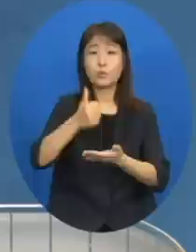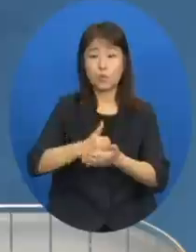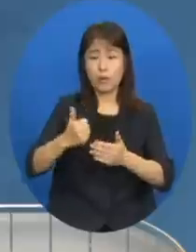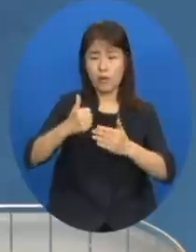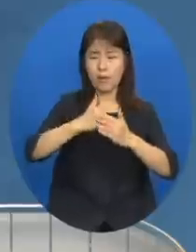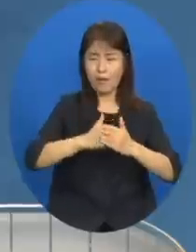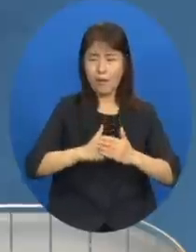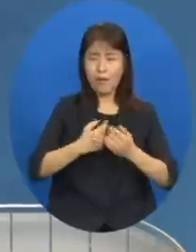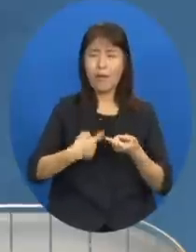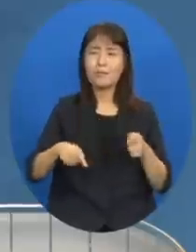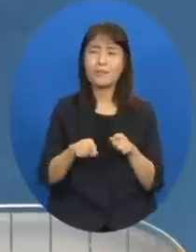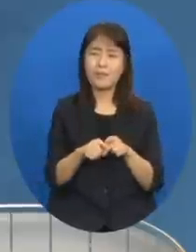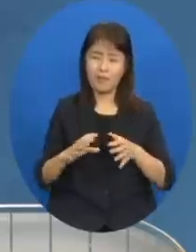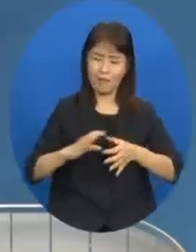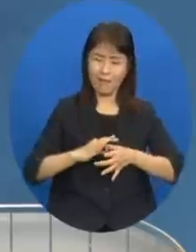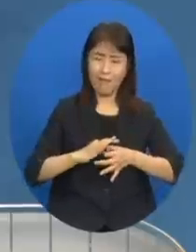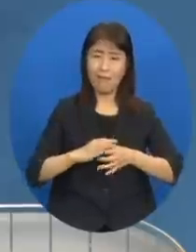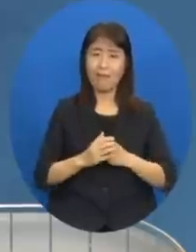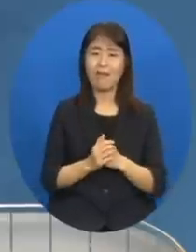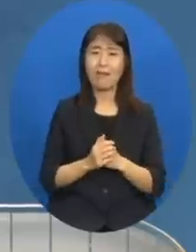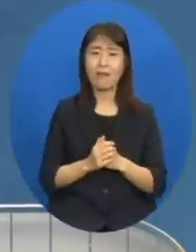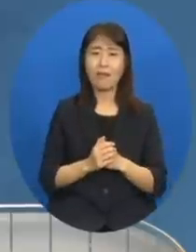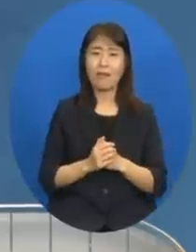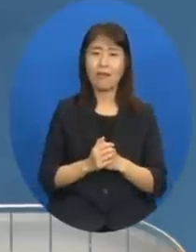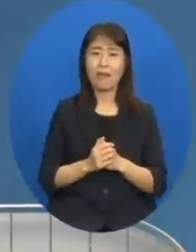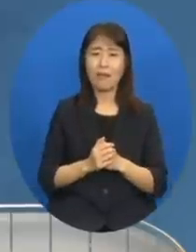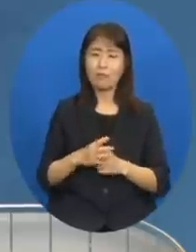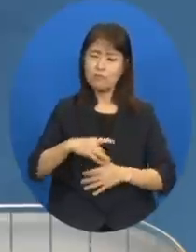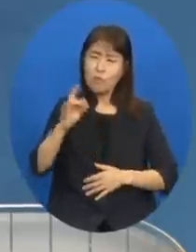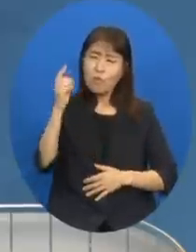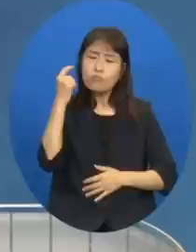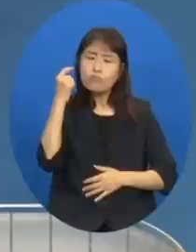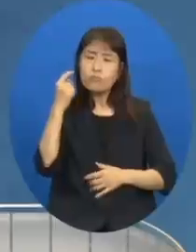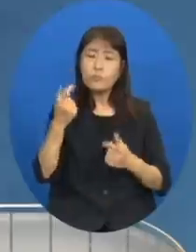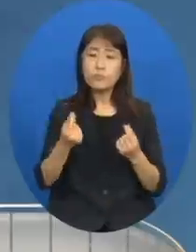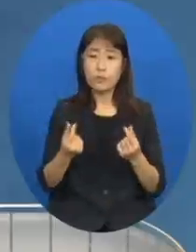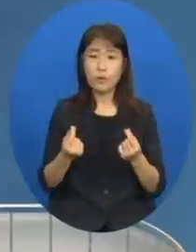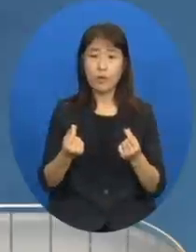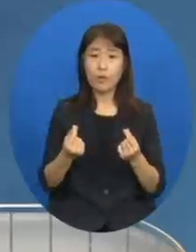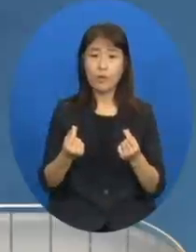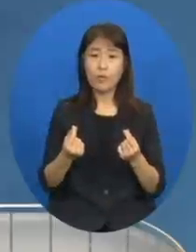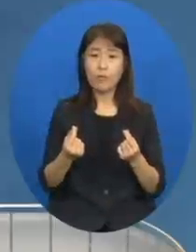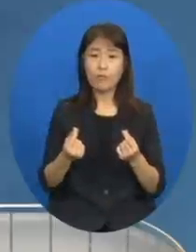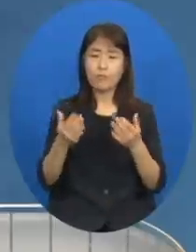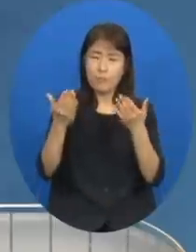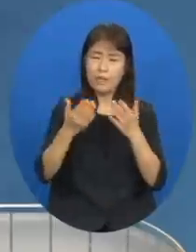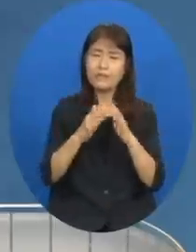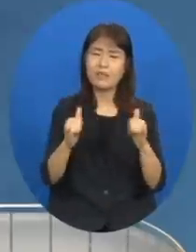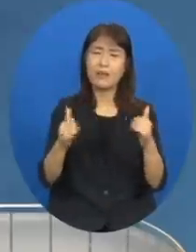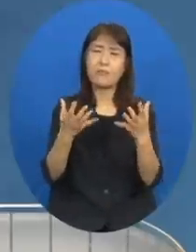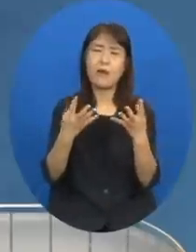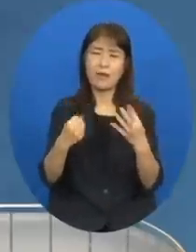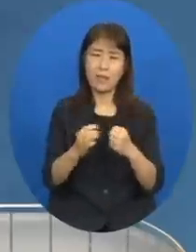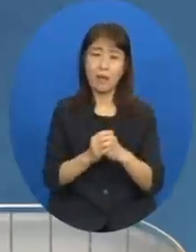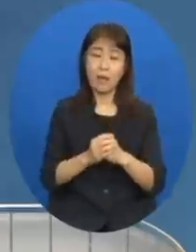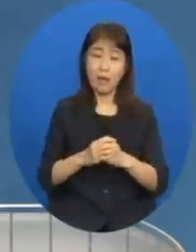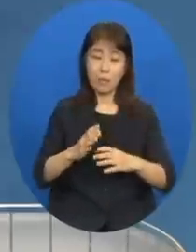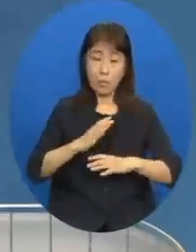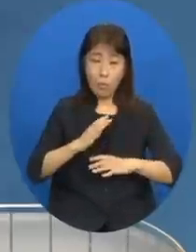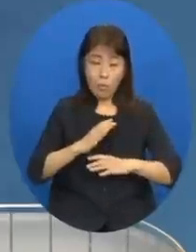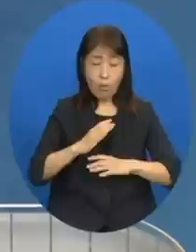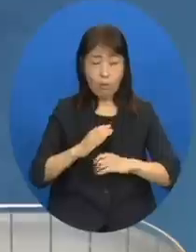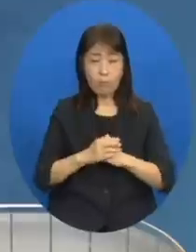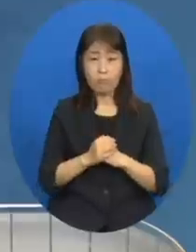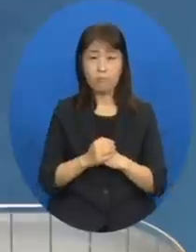네 많은 분들이 마치 처음 듣는 말씀인 것처럼 그렇게 받으세요 굉장히 놀랍기도 하고